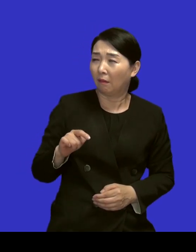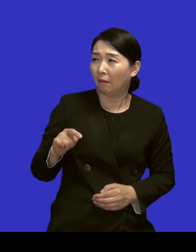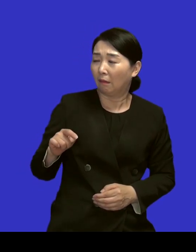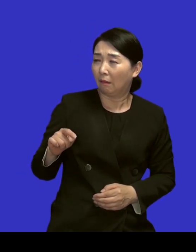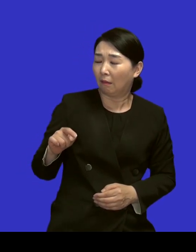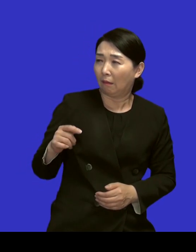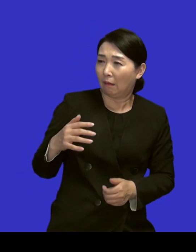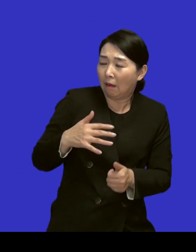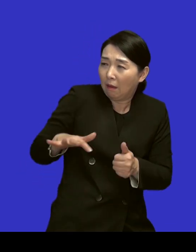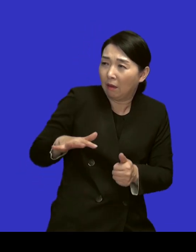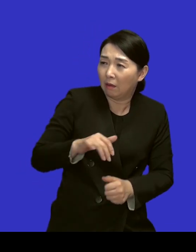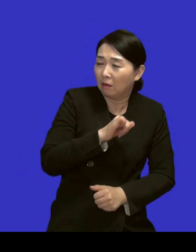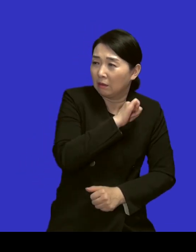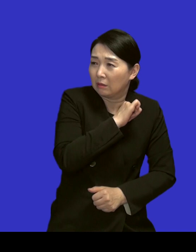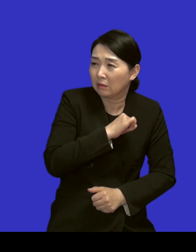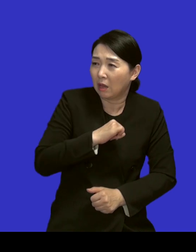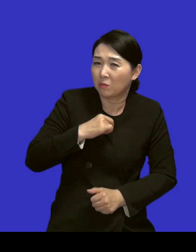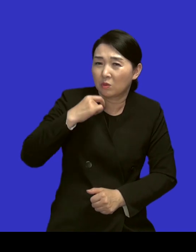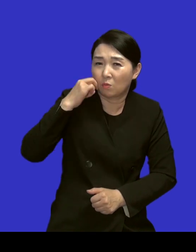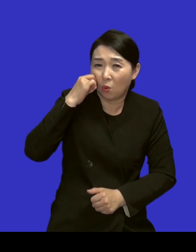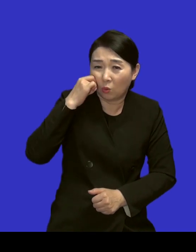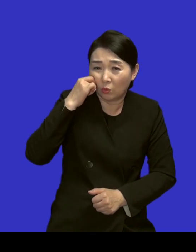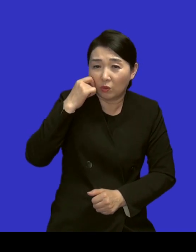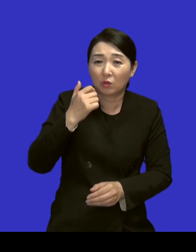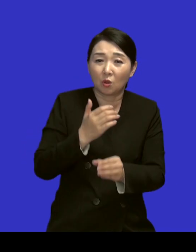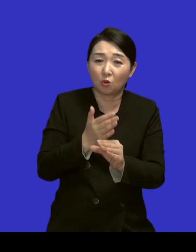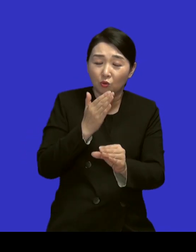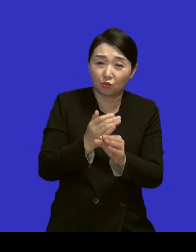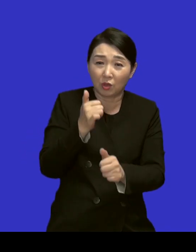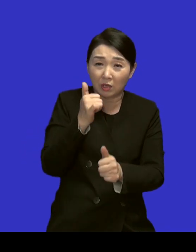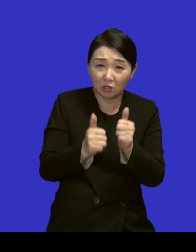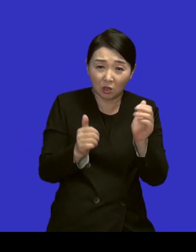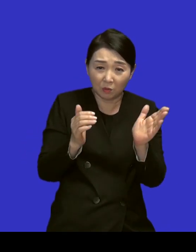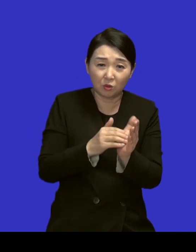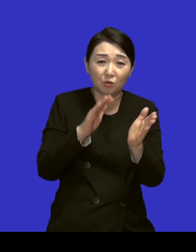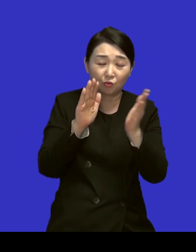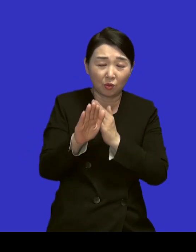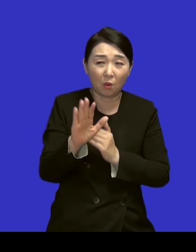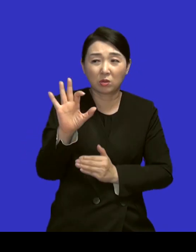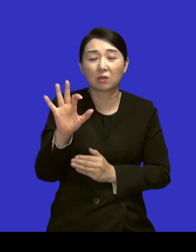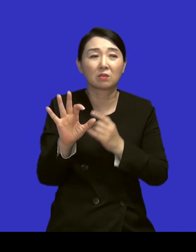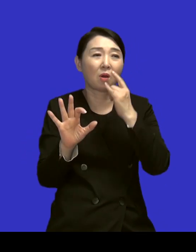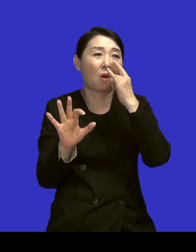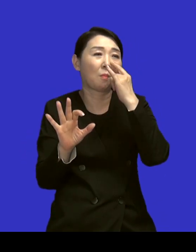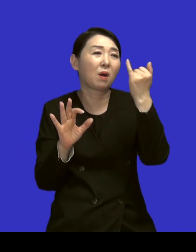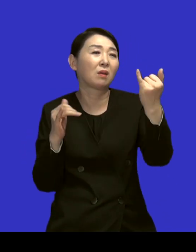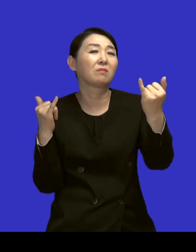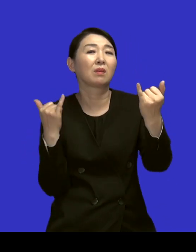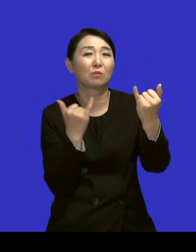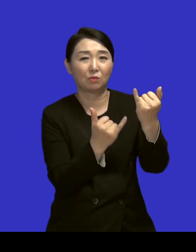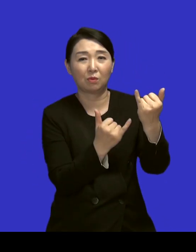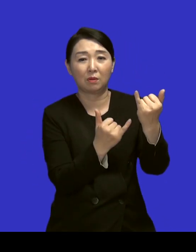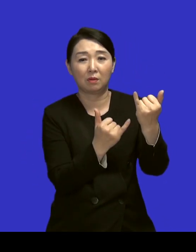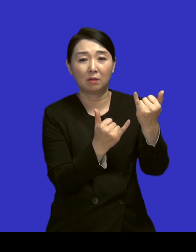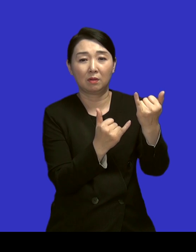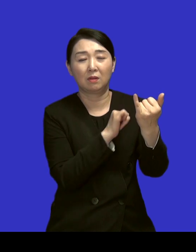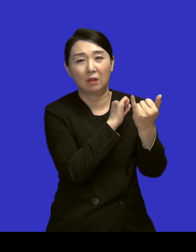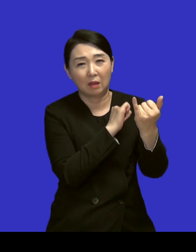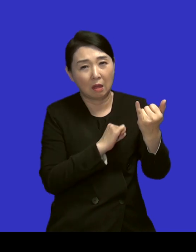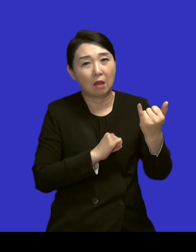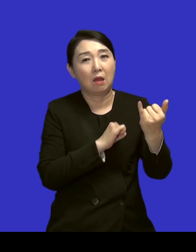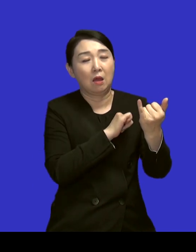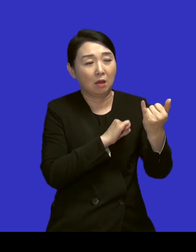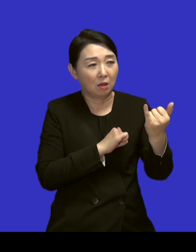결국 중간고사 끝나자마자 화장실에서 어머니한테 전화를 걸어요. 그래서 견디다